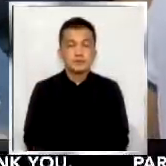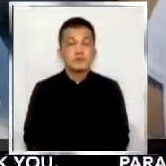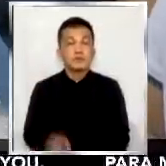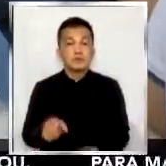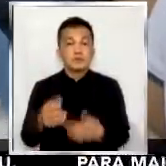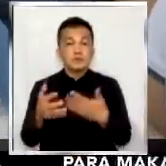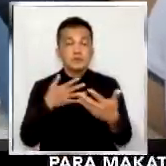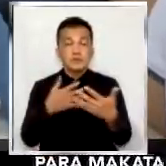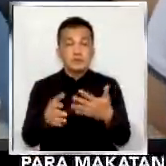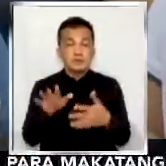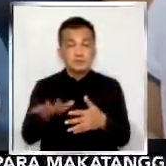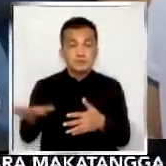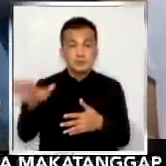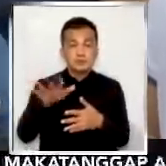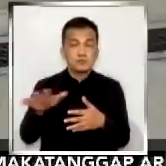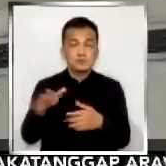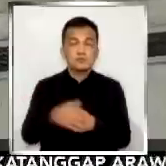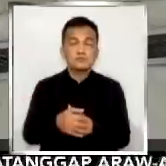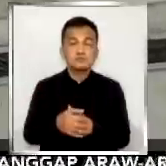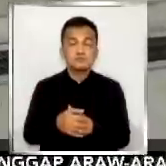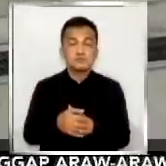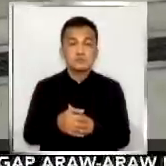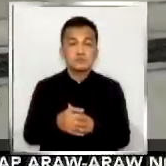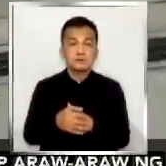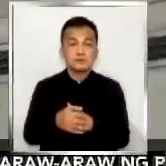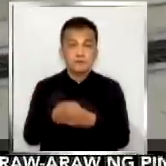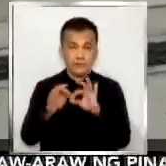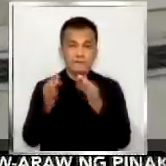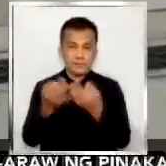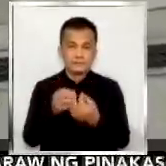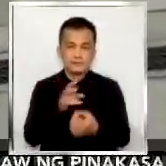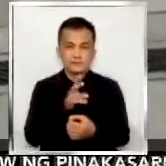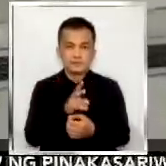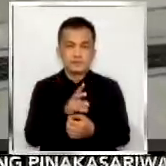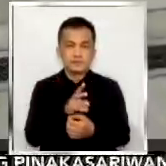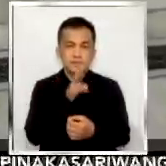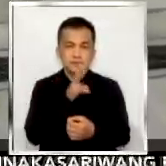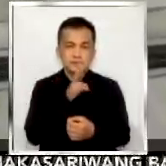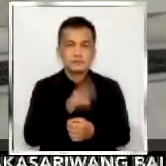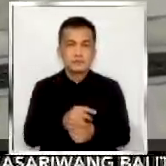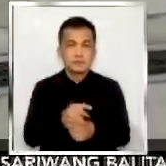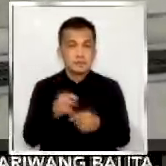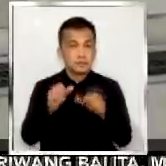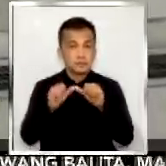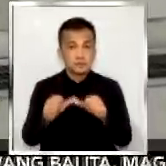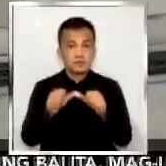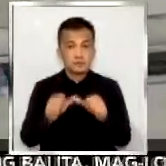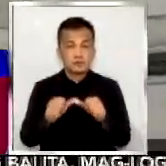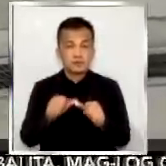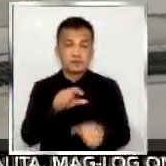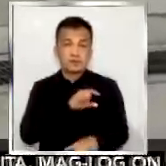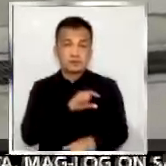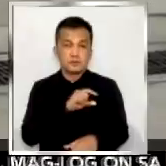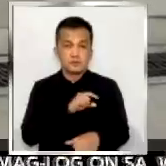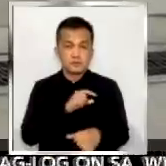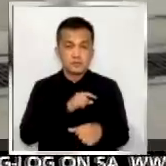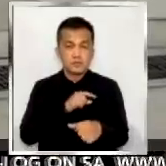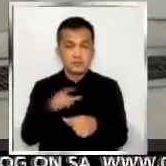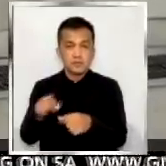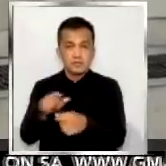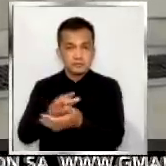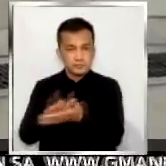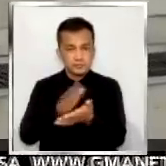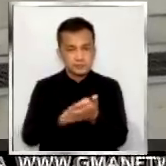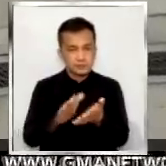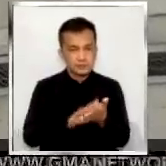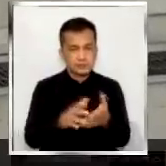yung pamilya ng suspect natin. Ipinagpapatuloy din daw ng PNP ang paglinis sa kanilang hanay. Bernadette Reyes,